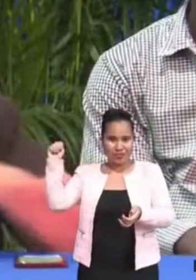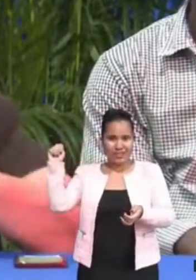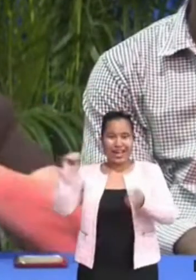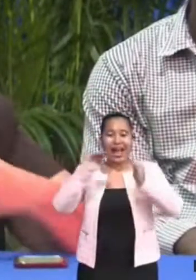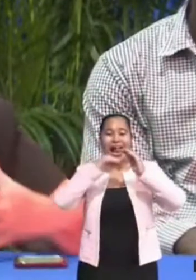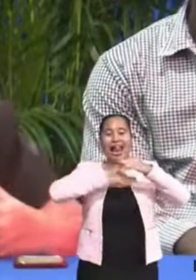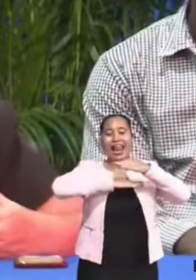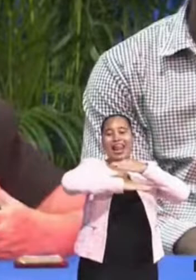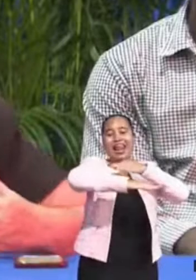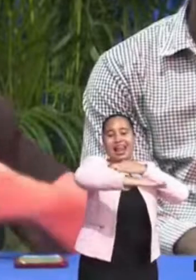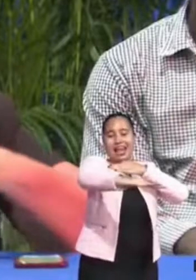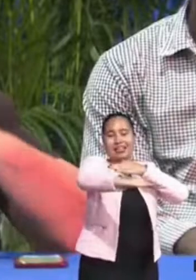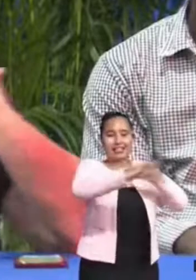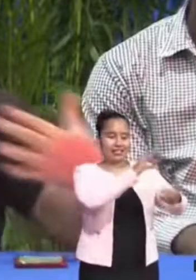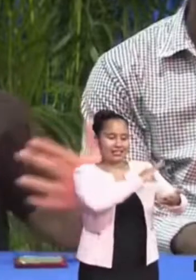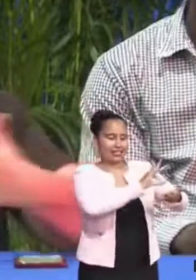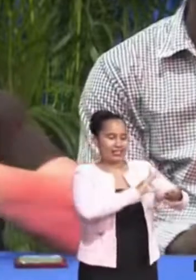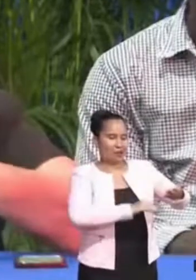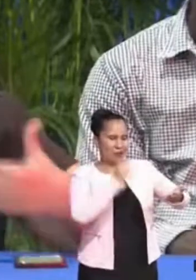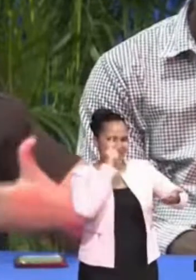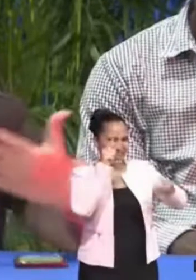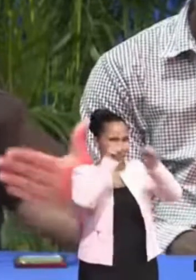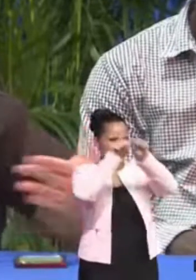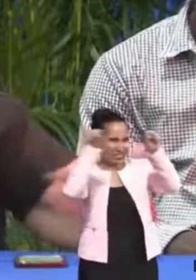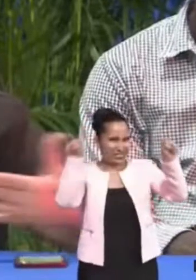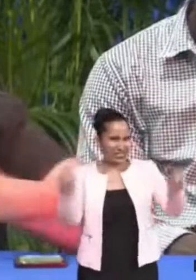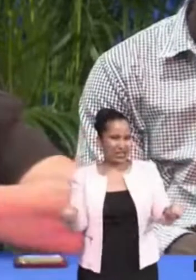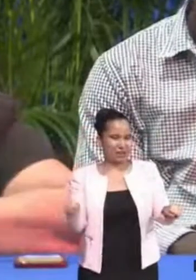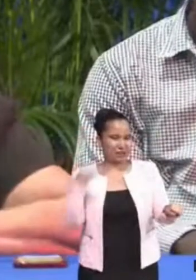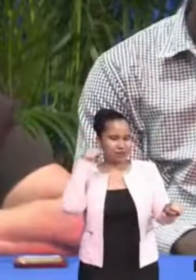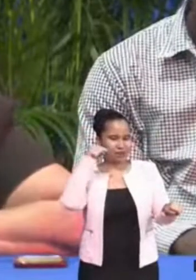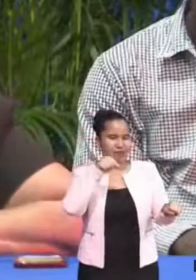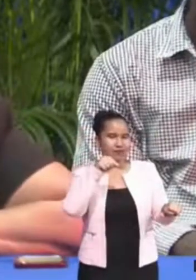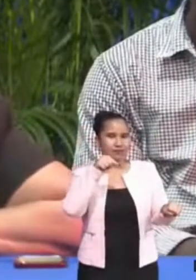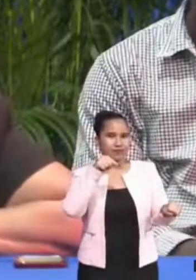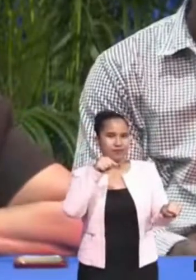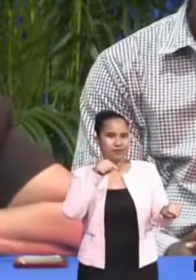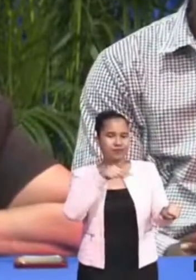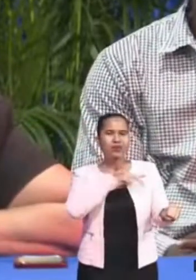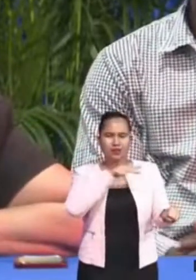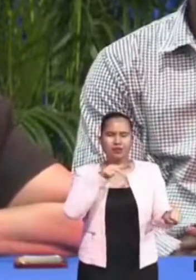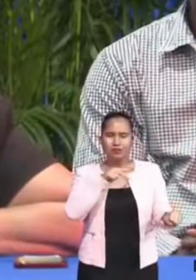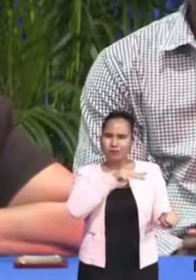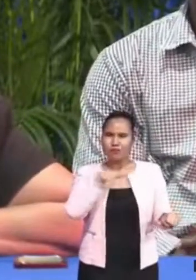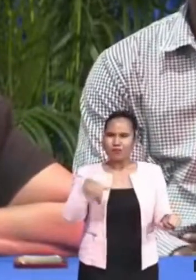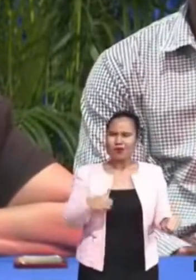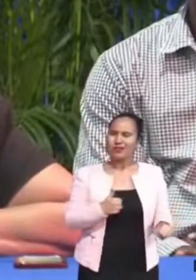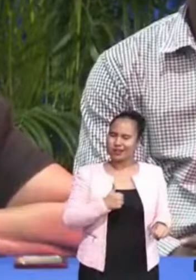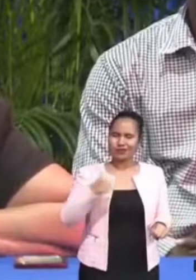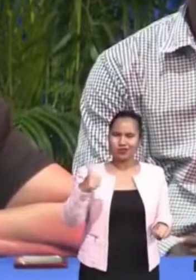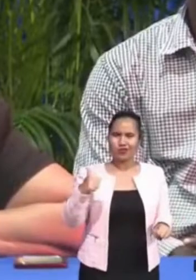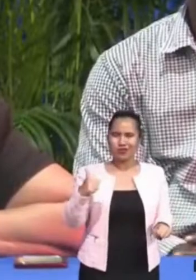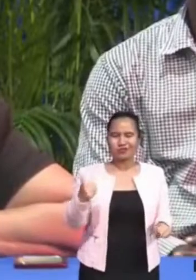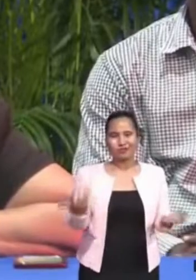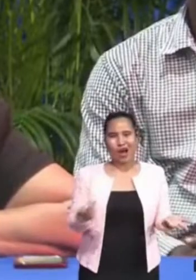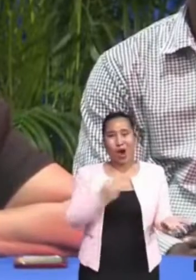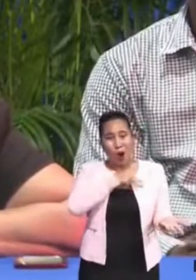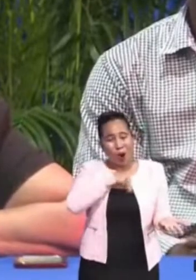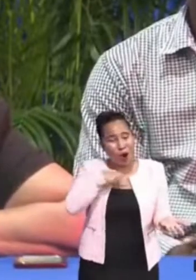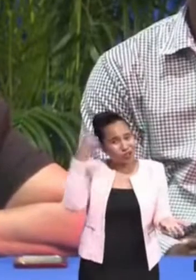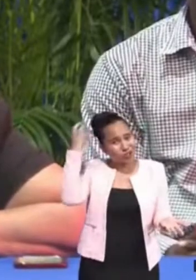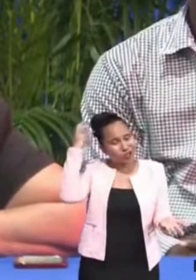één systeem waar alles onder valt. Dus we schieten wel op, maar ons zorgpunt